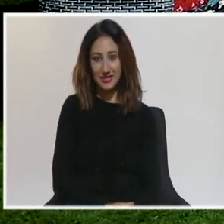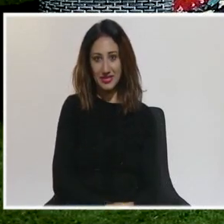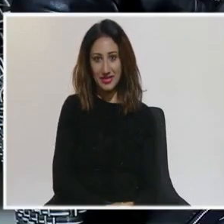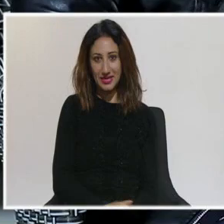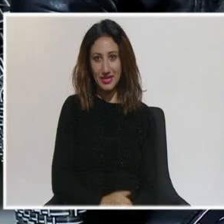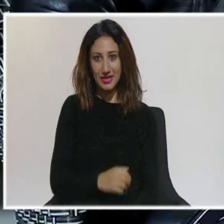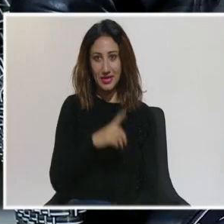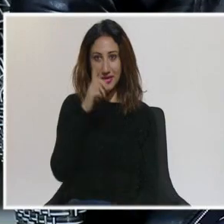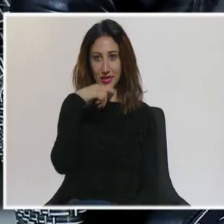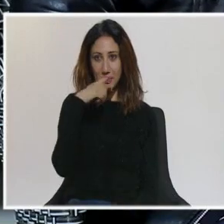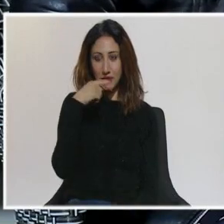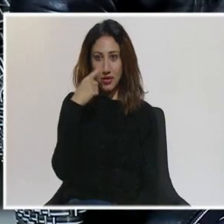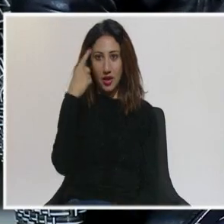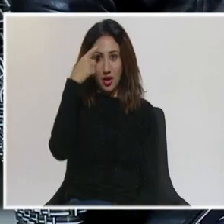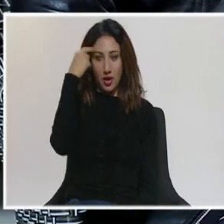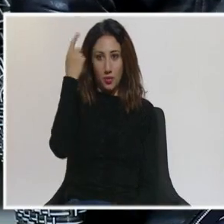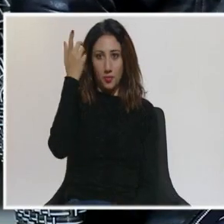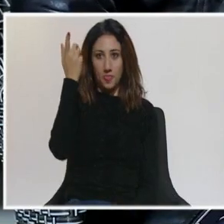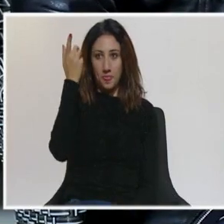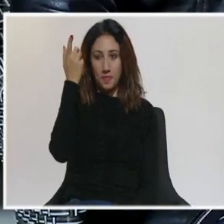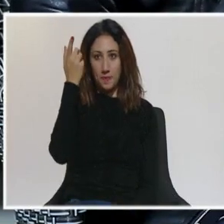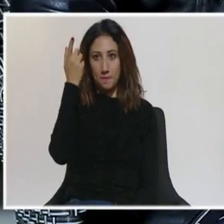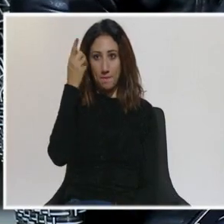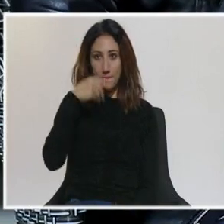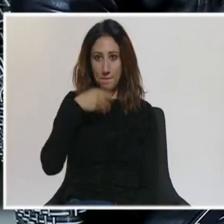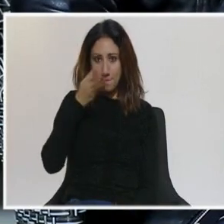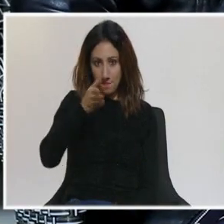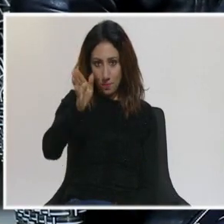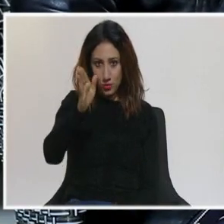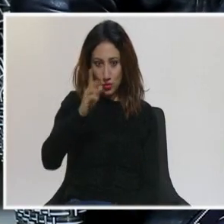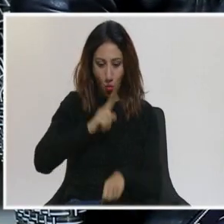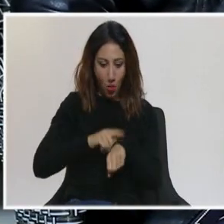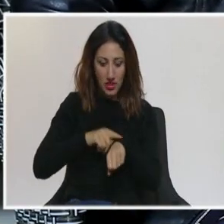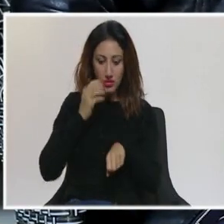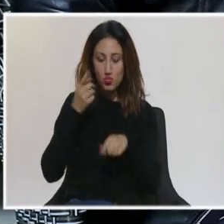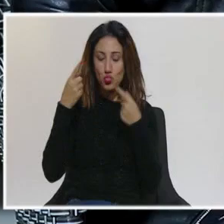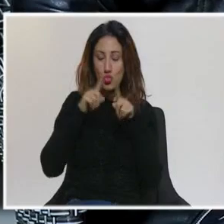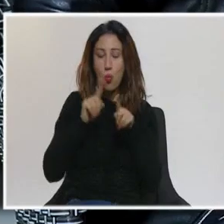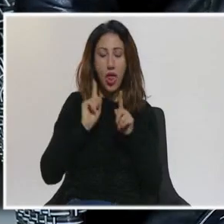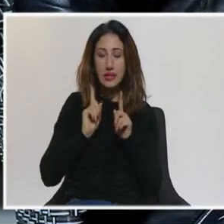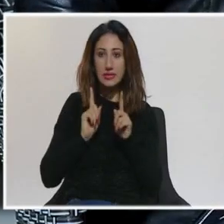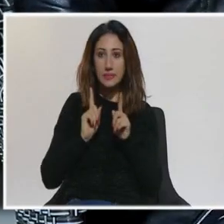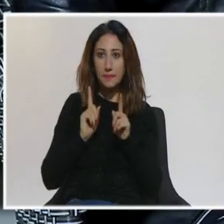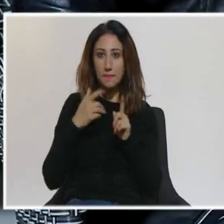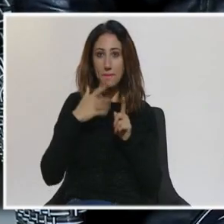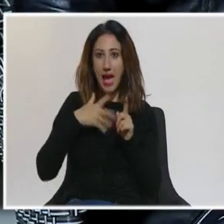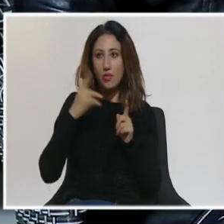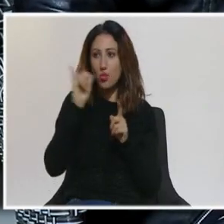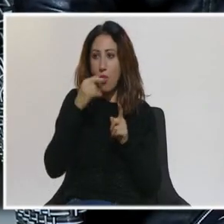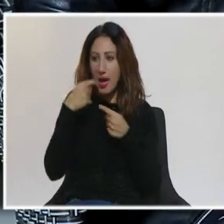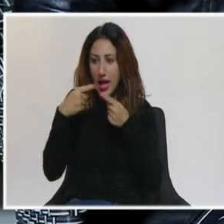ازاي؟ عارفة يعني مثلا ممكن اخش عليه في وقت غير مناسب اطلب منه حاجه او عايزه احكي له على اي